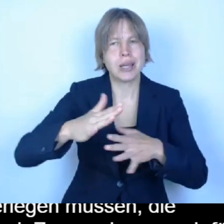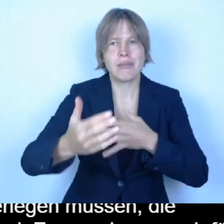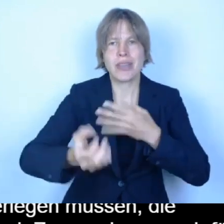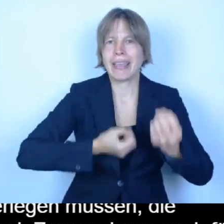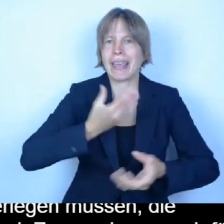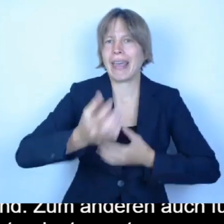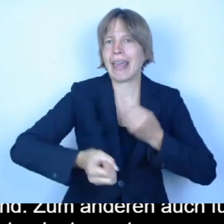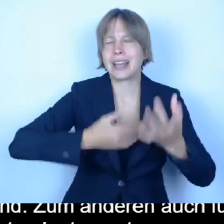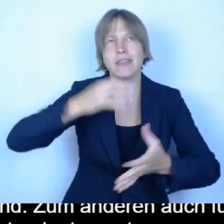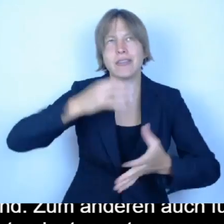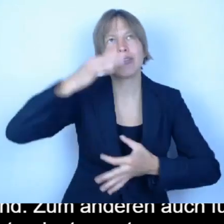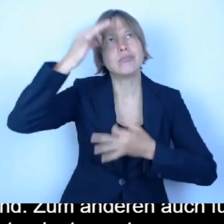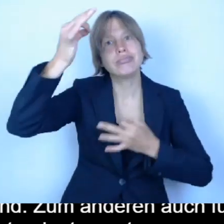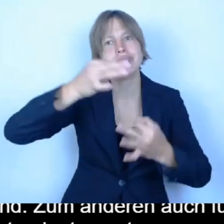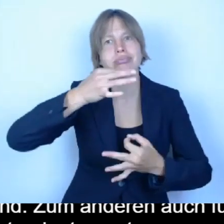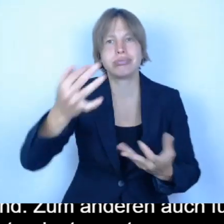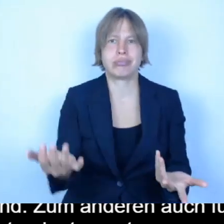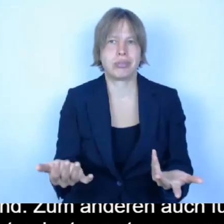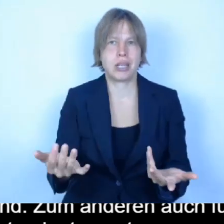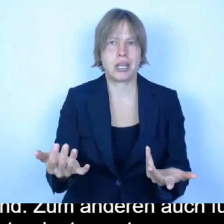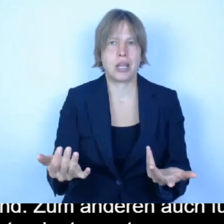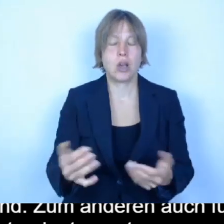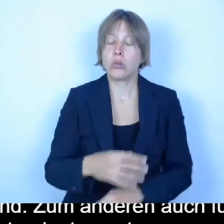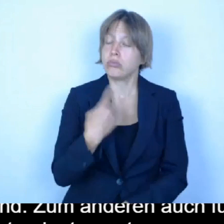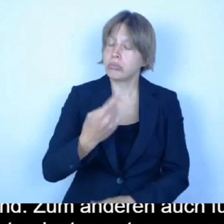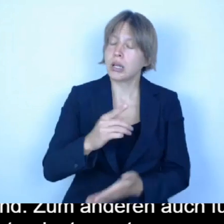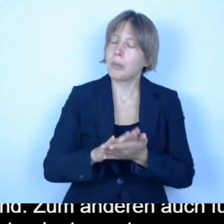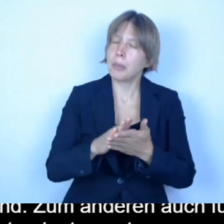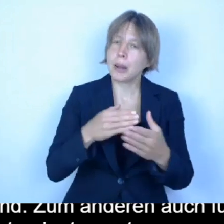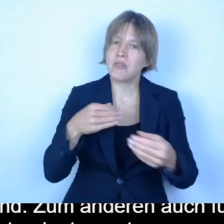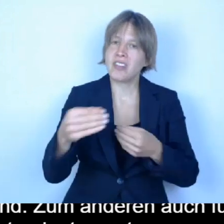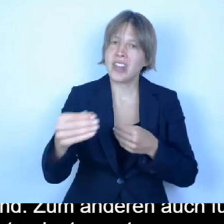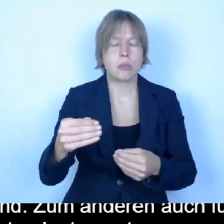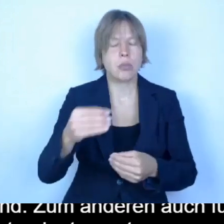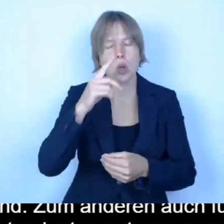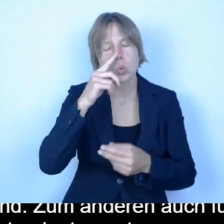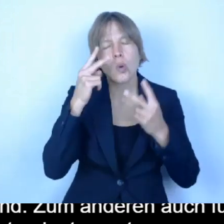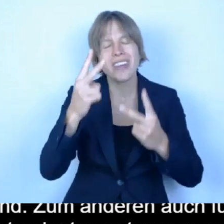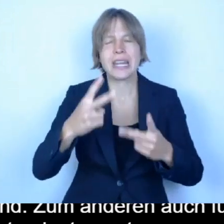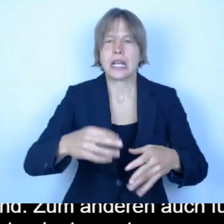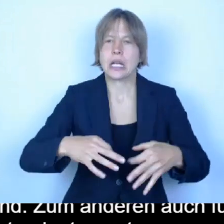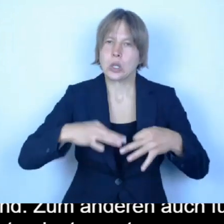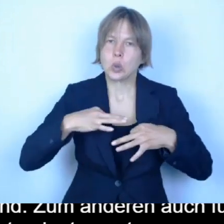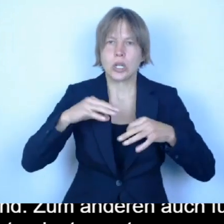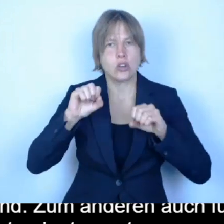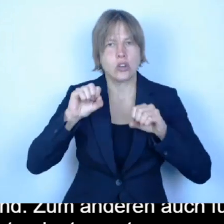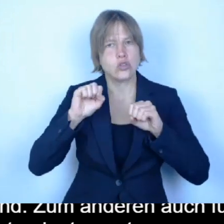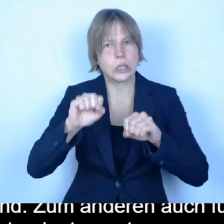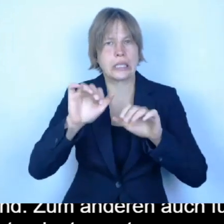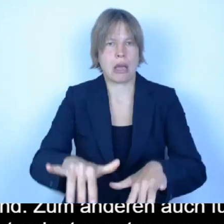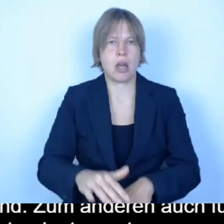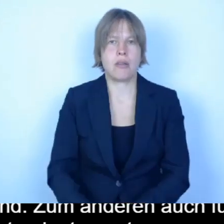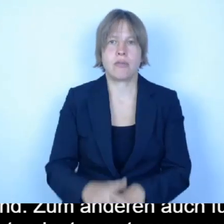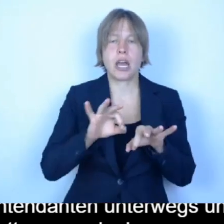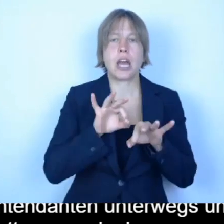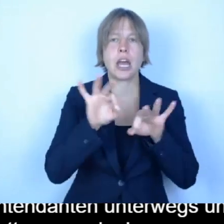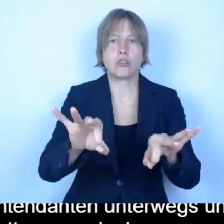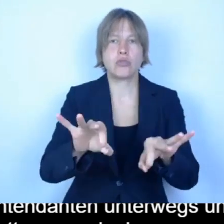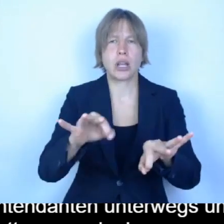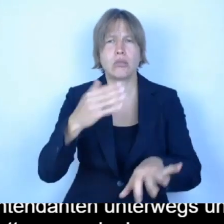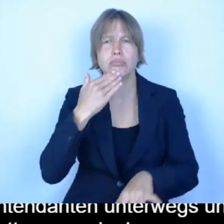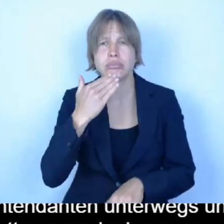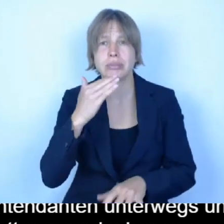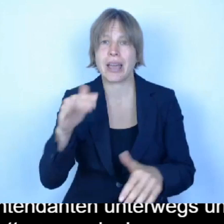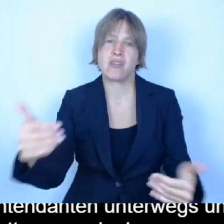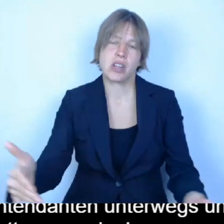sind. Gefährdungspotenzial ist auszuschließen. Und ich darf daran erinnern, vor ein paar Wochen war das die Debatte, die wir im Kunst- und Kulturbereich geführt hatten. Jetzt spürt